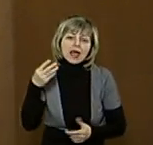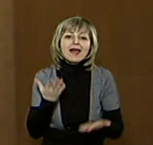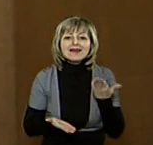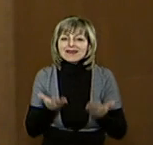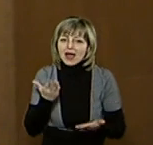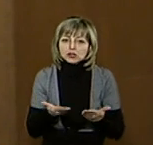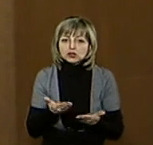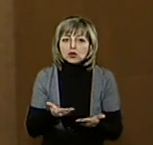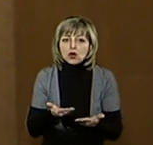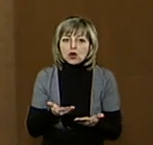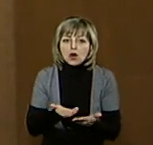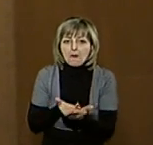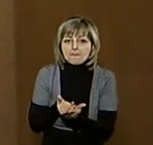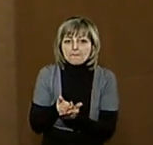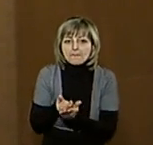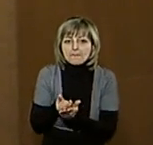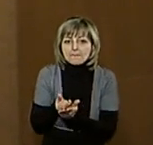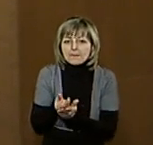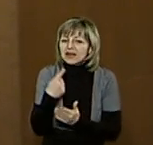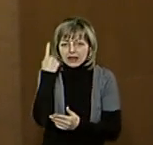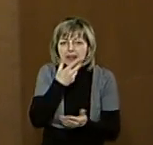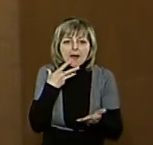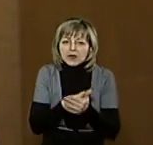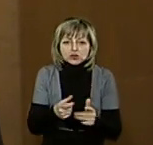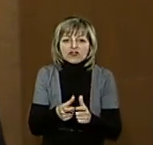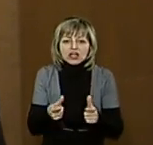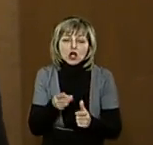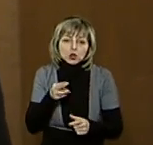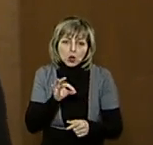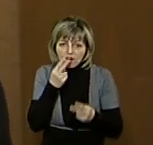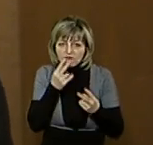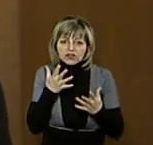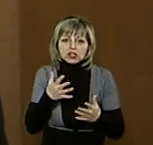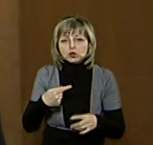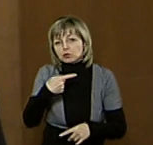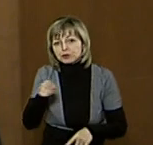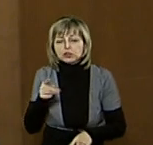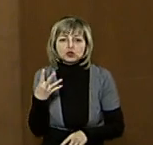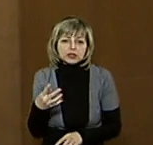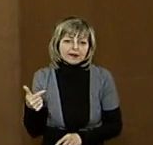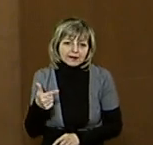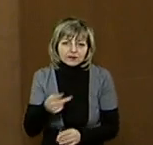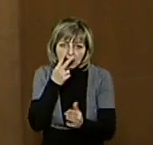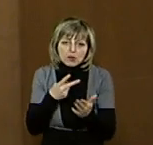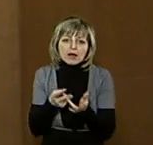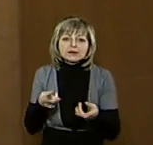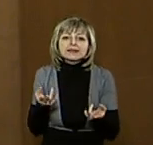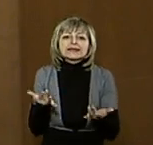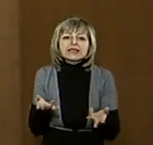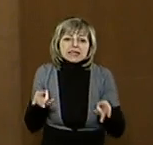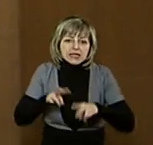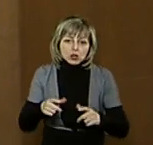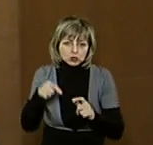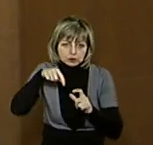якщо платник, не персоніфікована картка, то видно, що щитується 4 гривні і показується залишок на